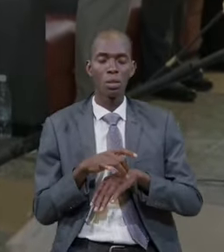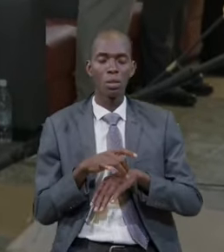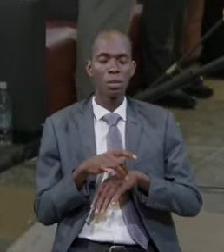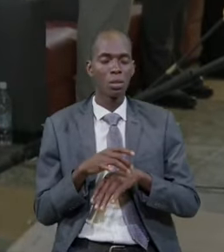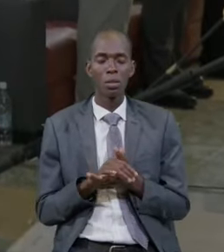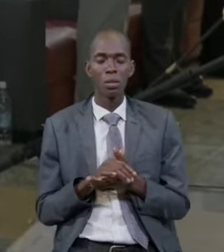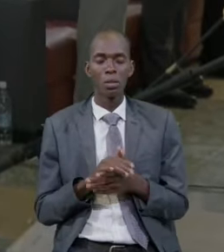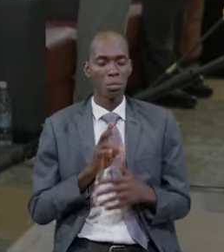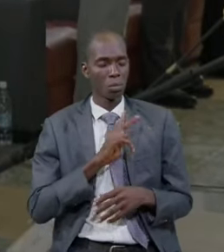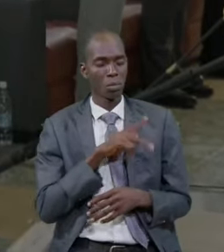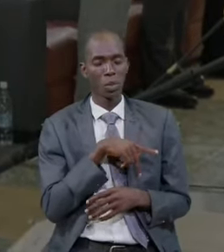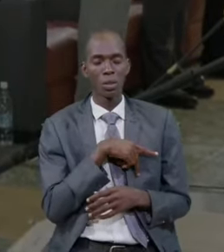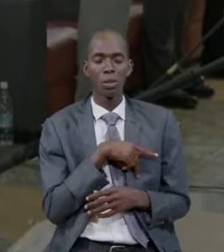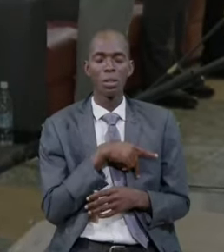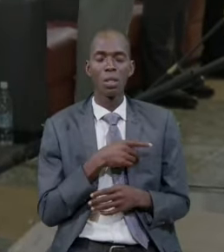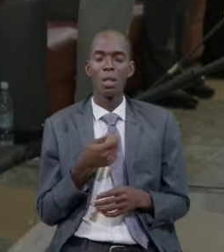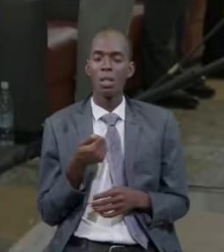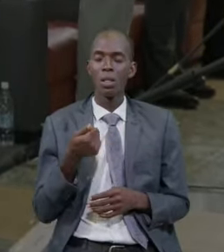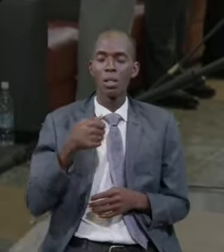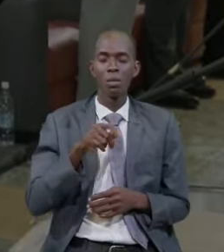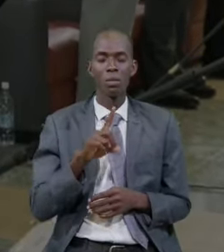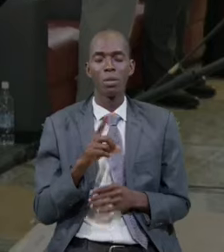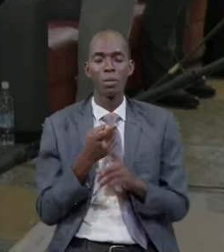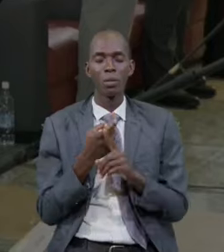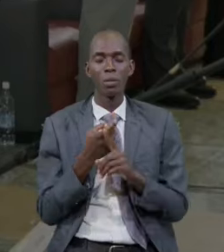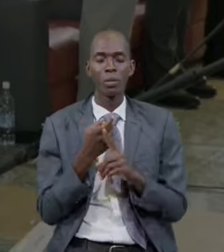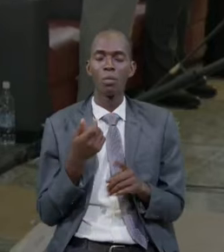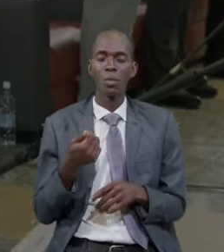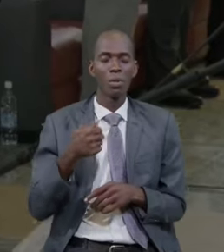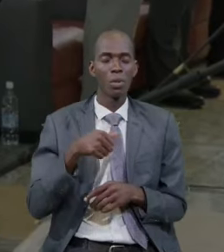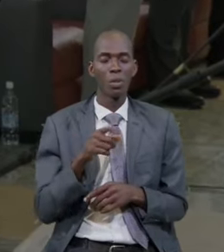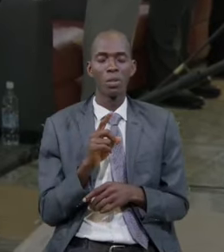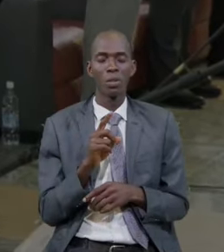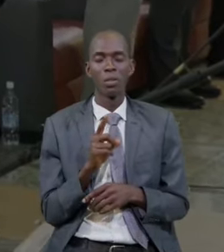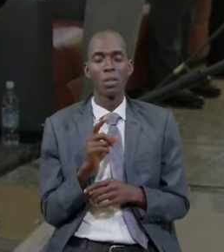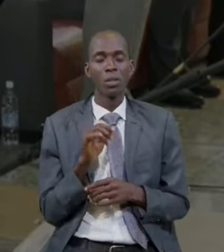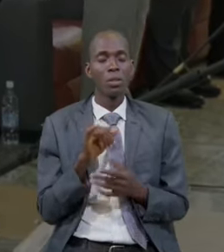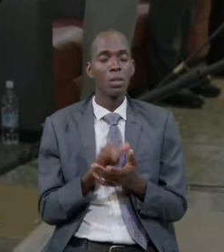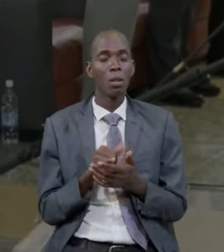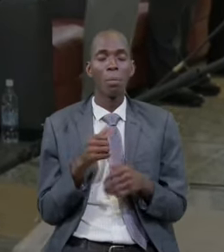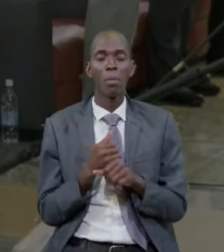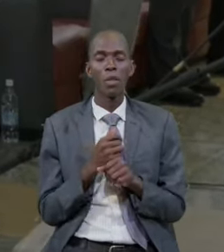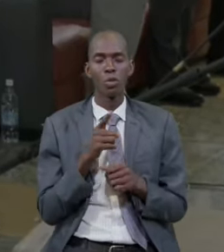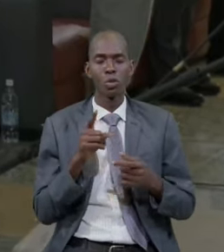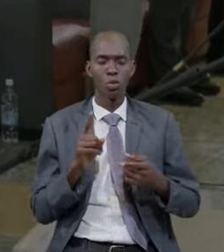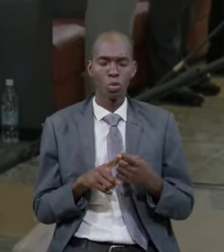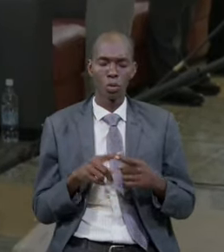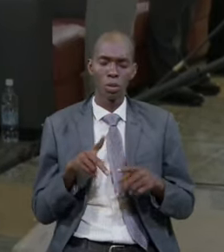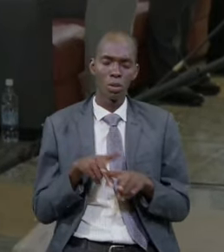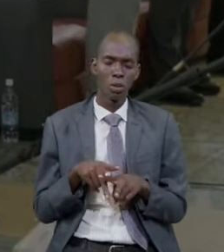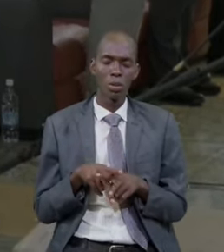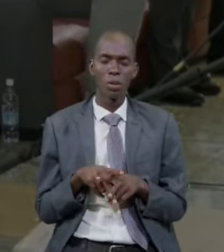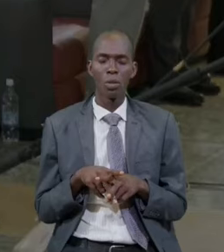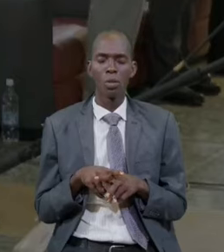aucune personnalité, nulle part, de nulle part, qui peut t'amener à trembloter.